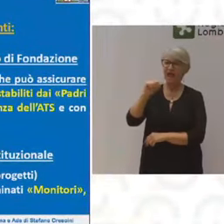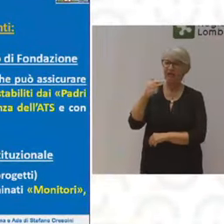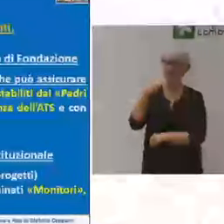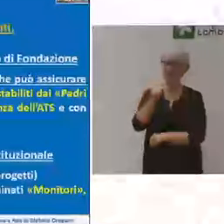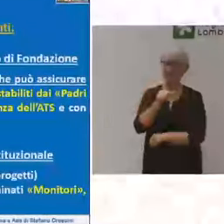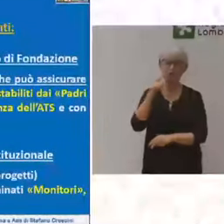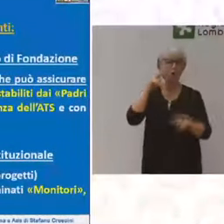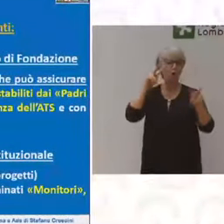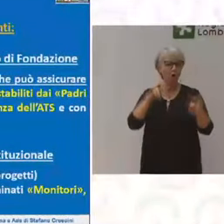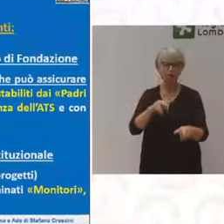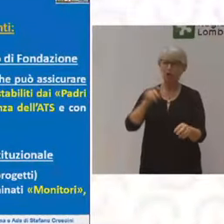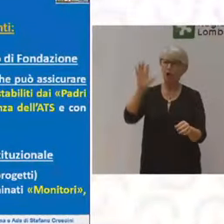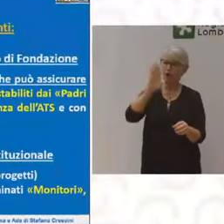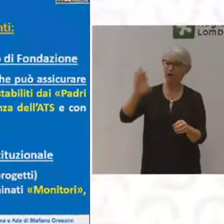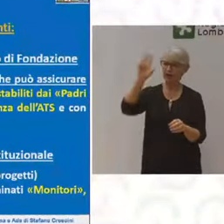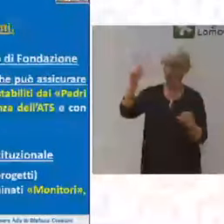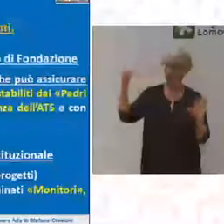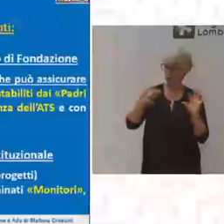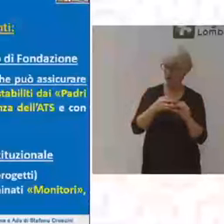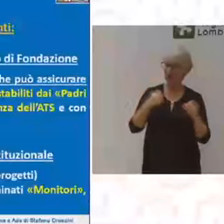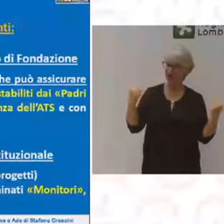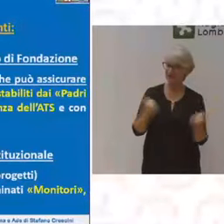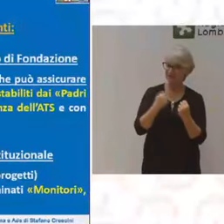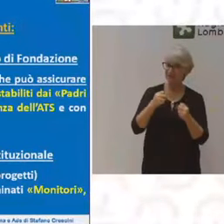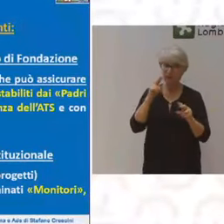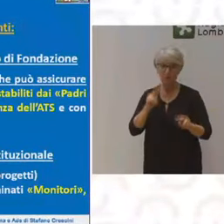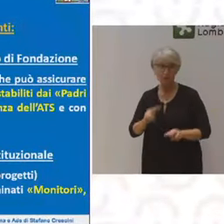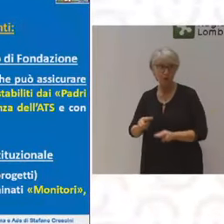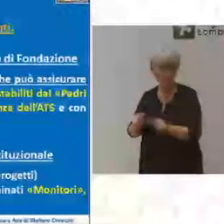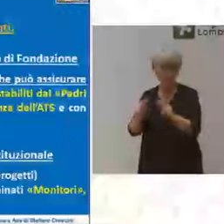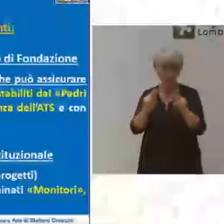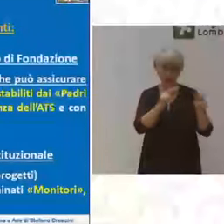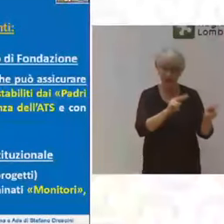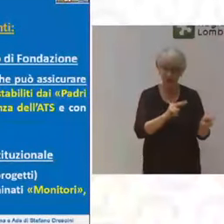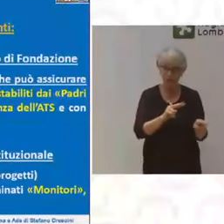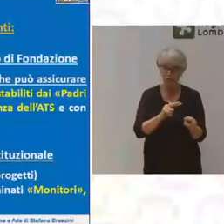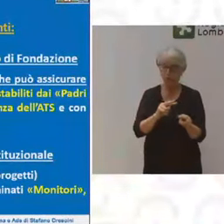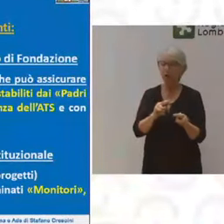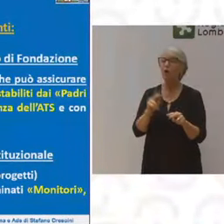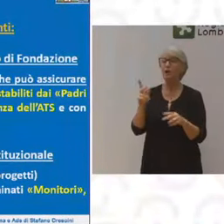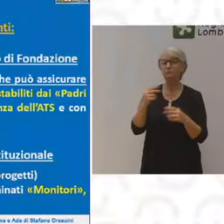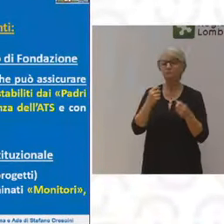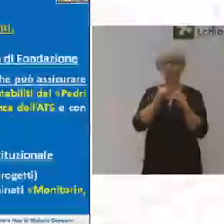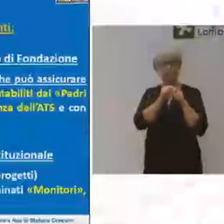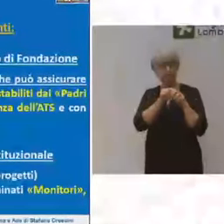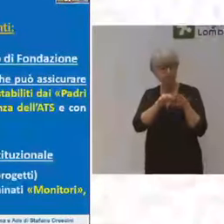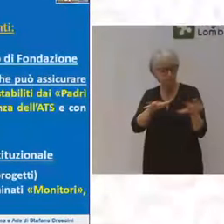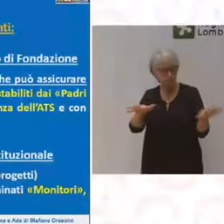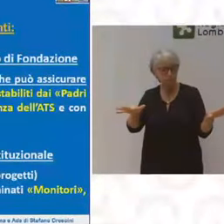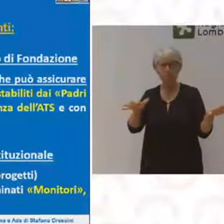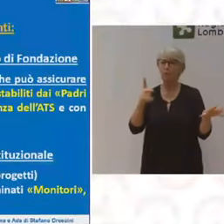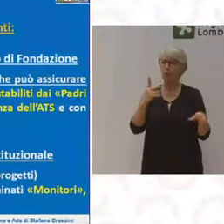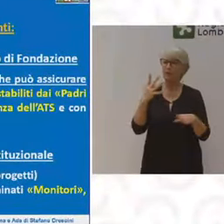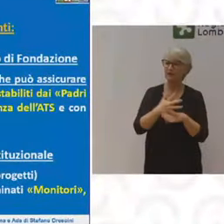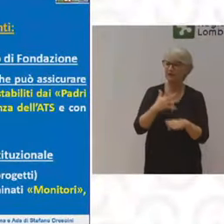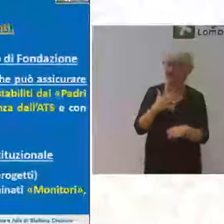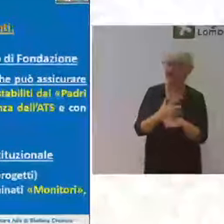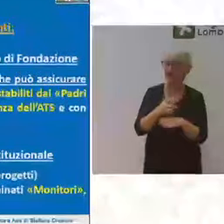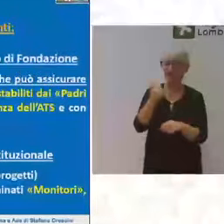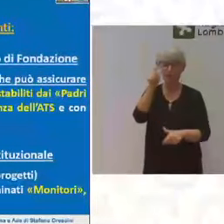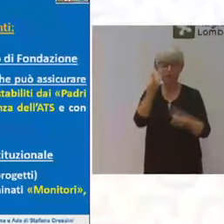il controllo della Regione. L'attività di monitoraggio, innovativa e istituzionale, estendibile ad ogni campo di intervento, sia